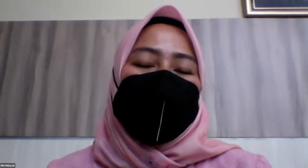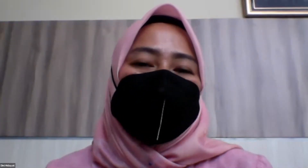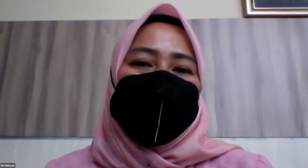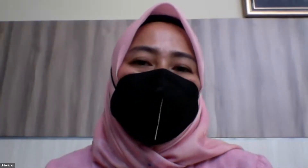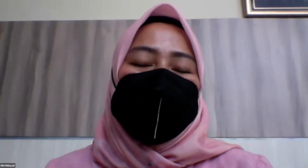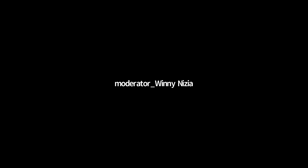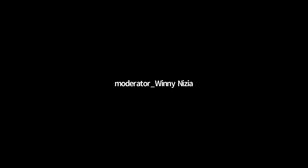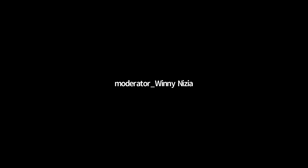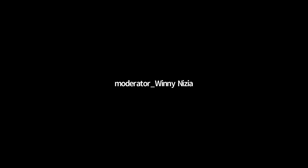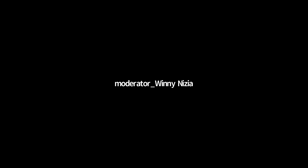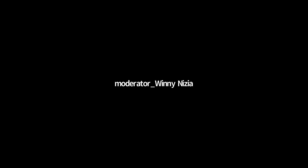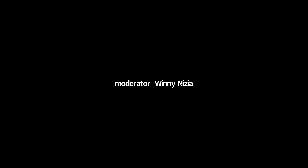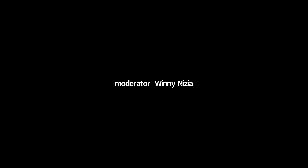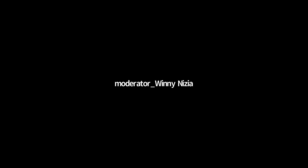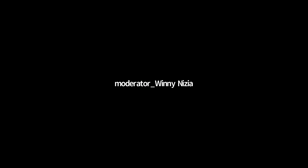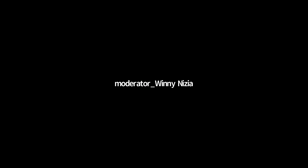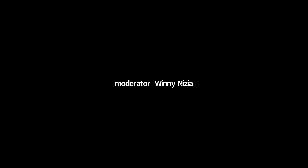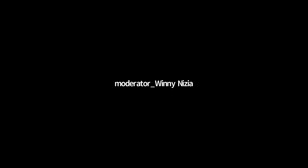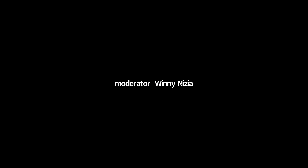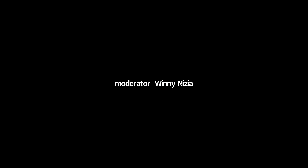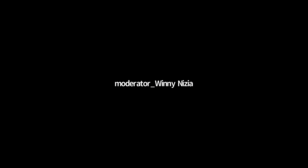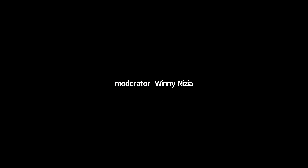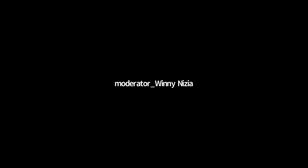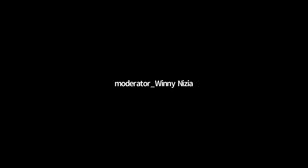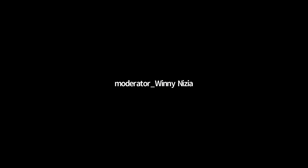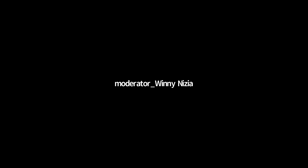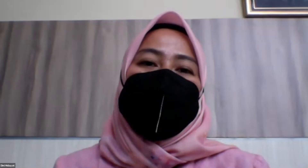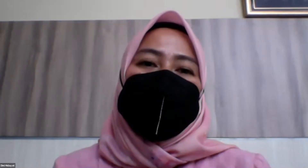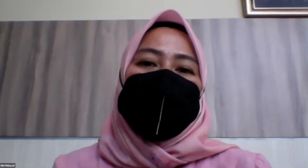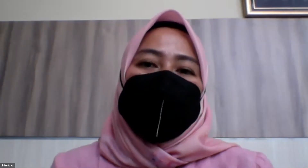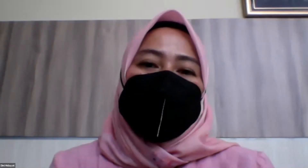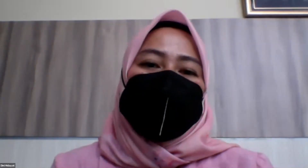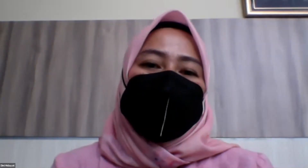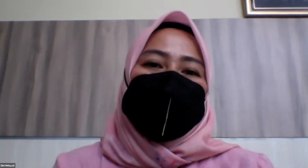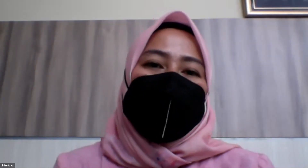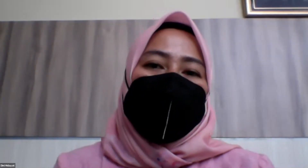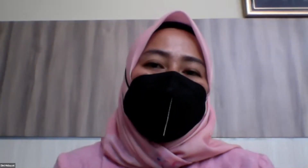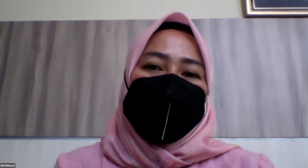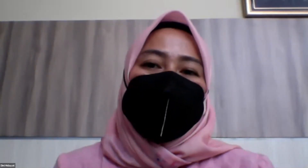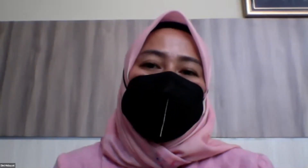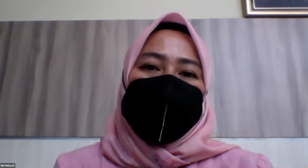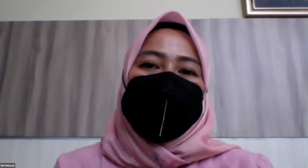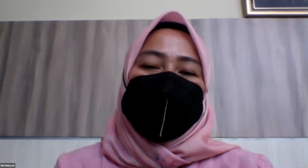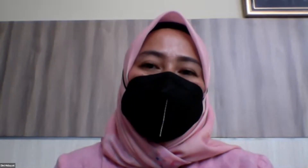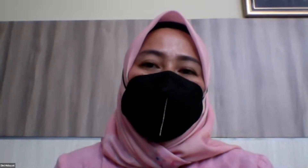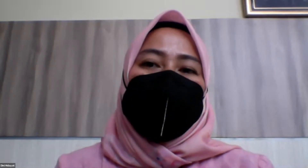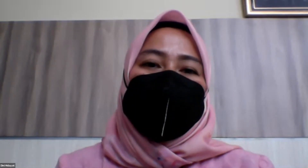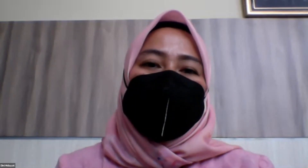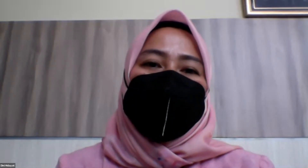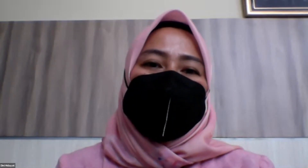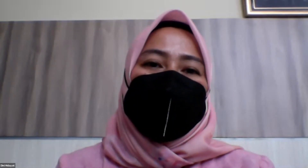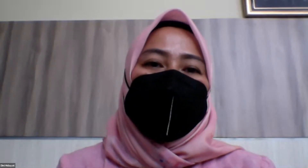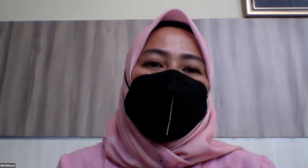memberikan ASI atau bahkan rawat gabung, biasanya kalau sudah sekali bayi masuk bersama ibu gitu ya,